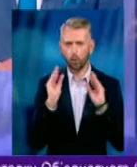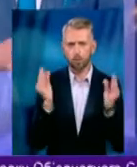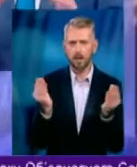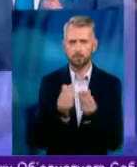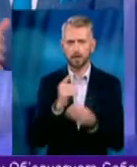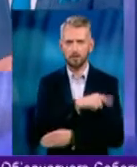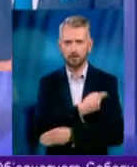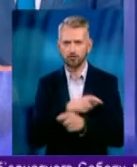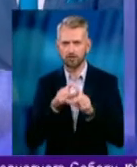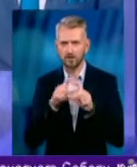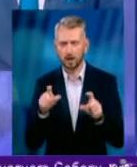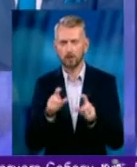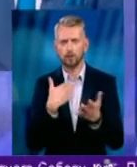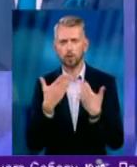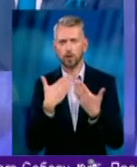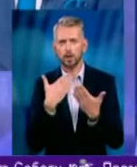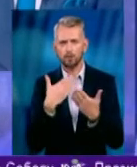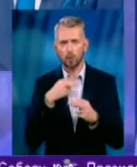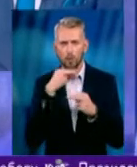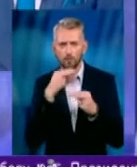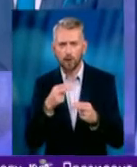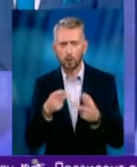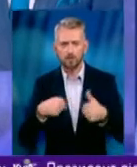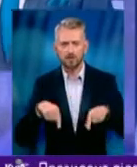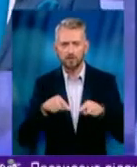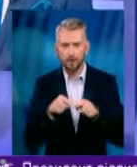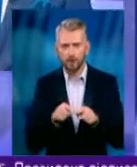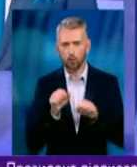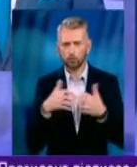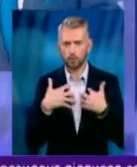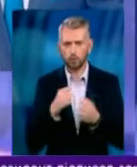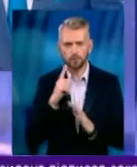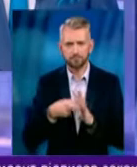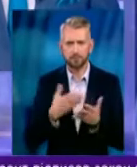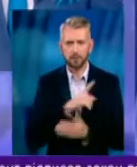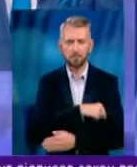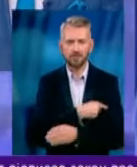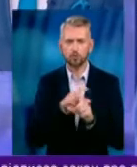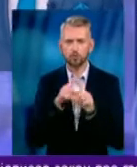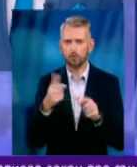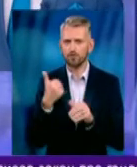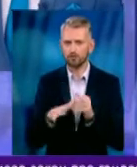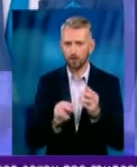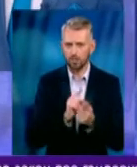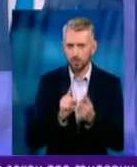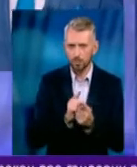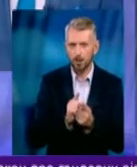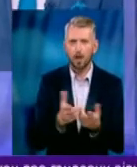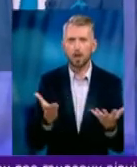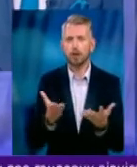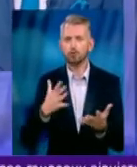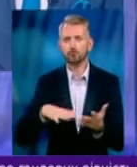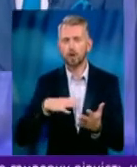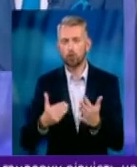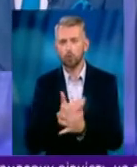закладів. Торкнемося своєю увагою сфери охорони здоров'я. З'ясуємо, які медичні установи міста вже модернізовані, які лише чекають на